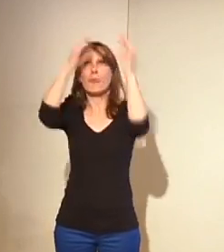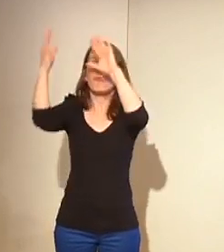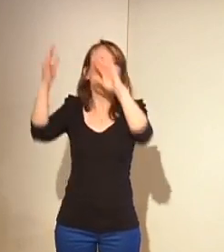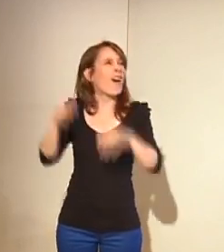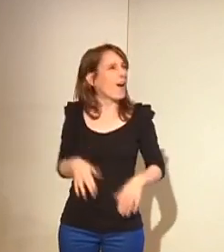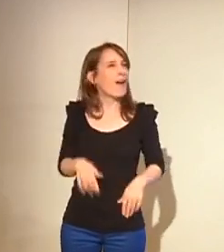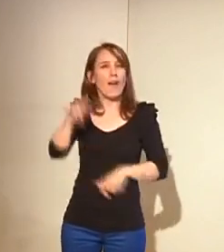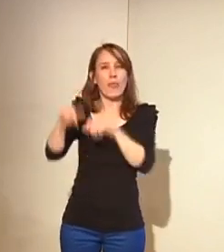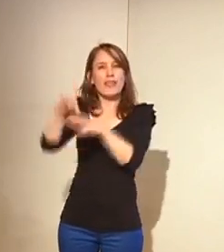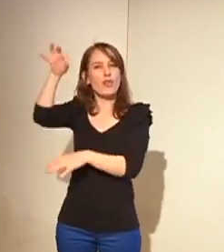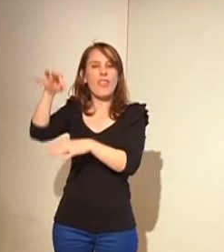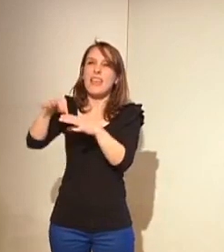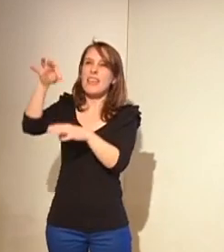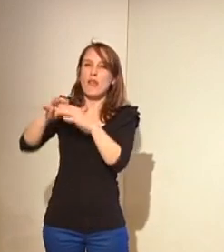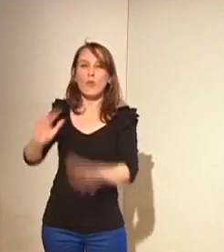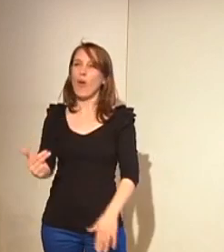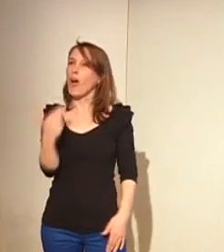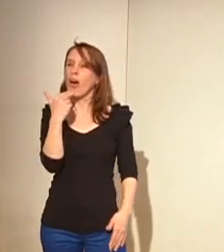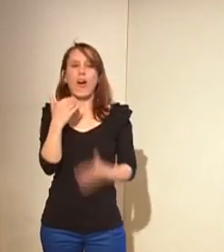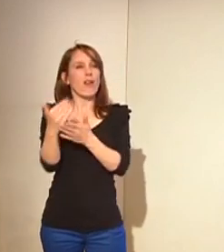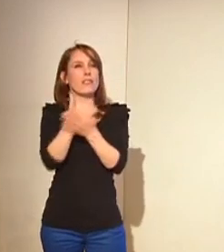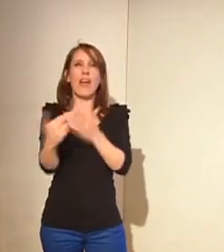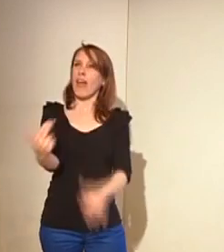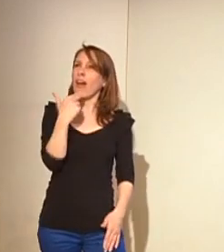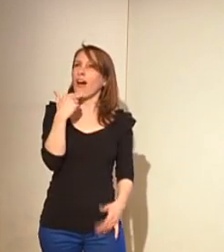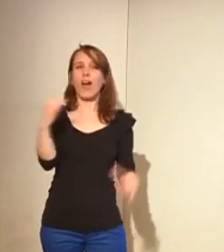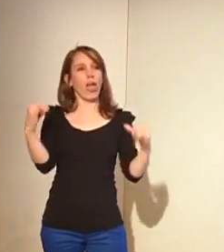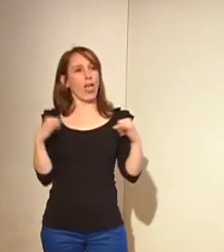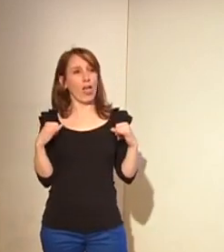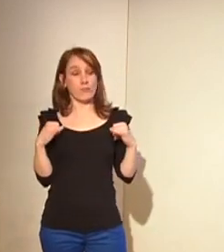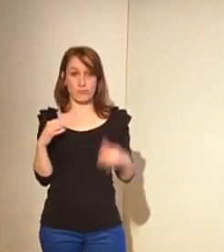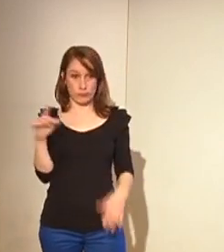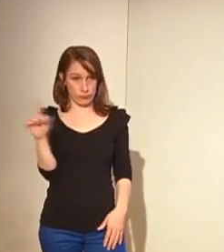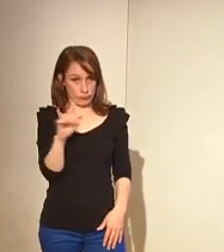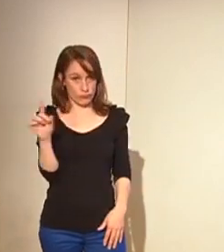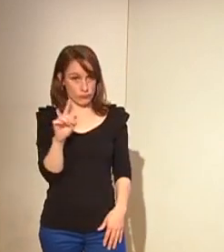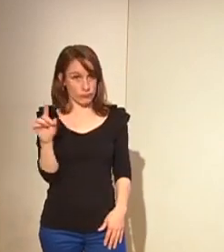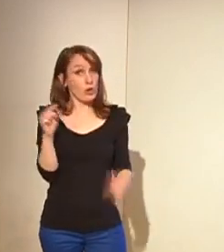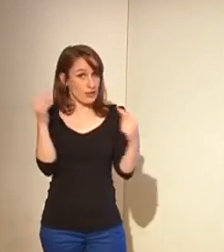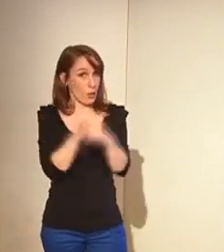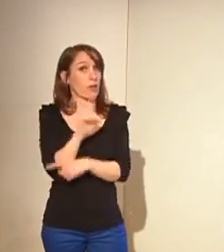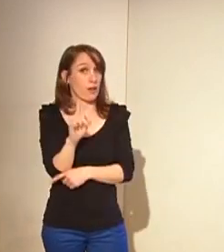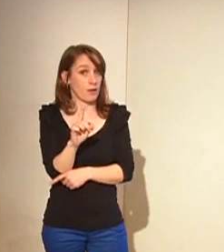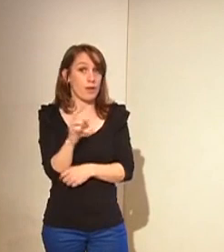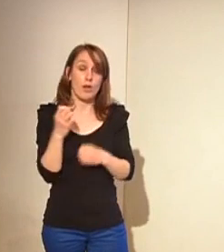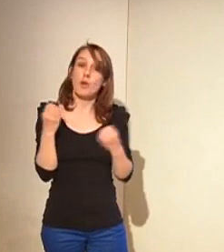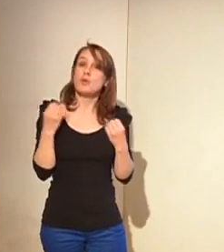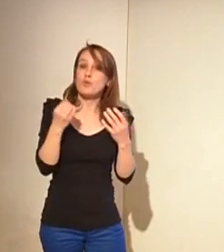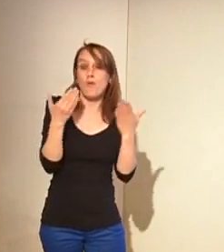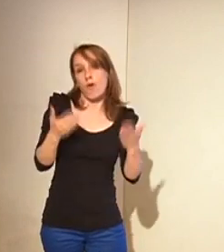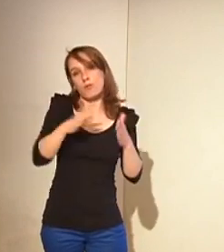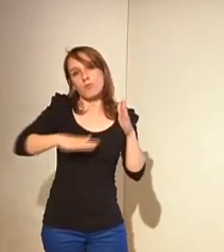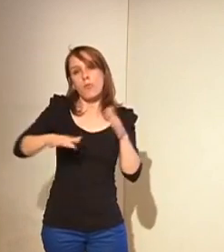délégation or c'est bien tout c'est tout le contraire dont il s'agit dans une période où la pratique politique est souvent